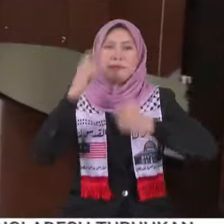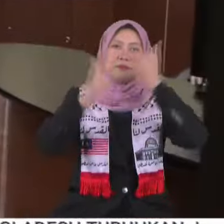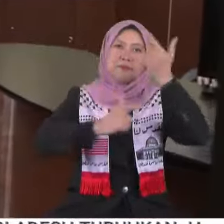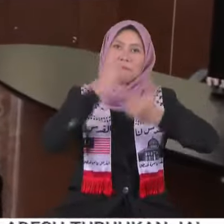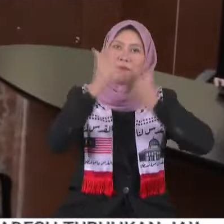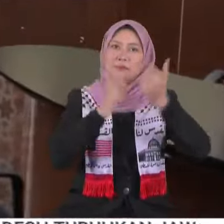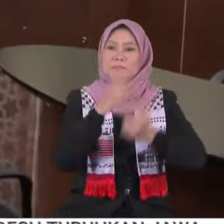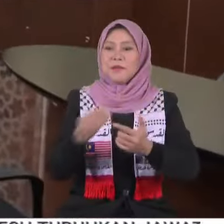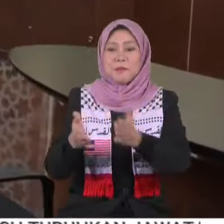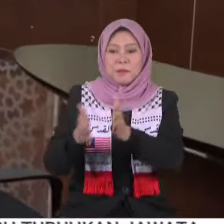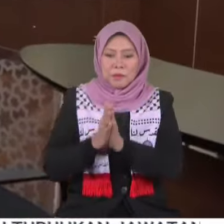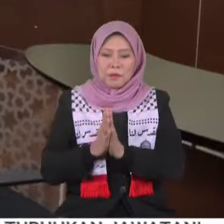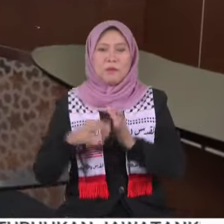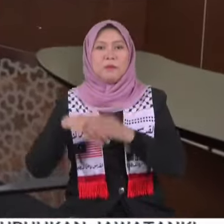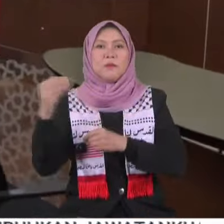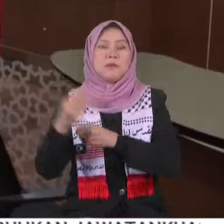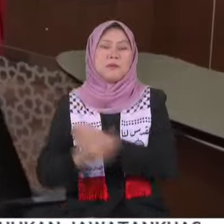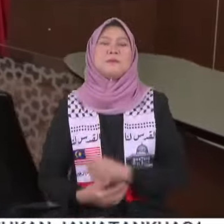dan permintaan luar.